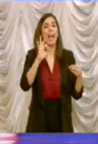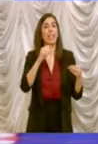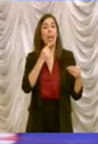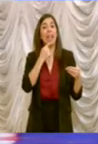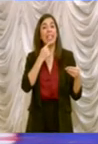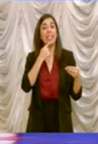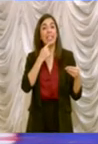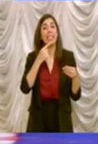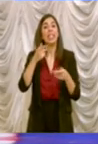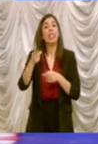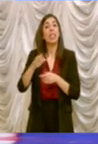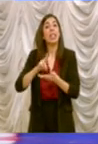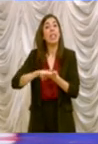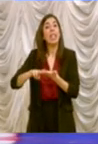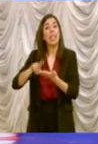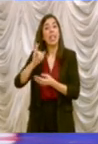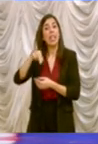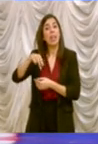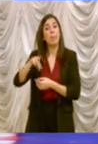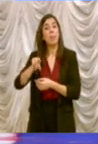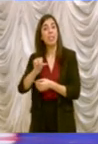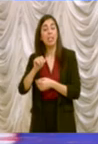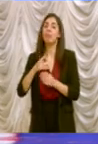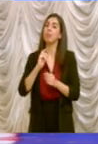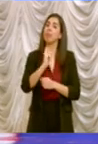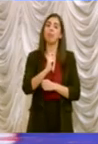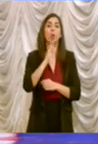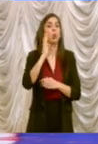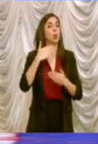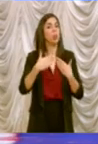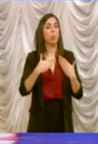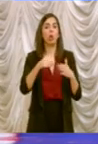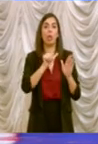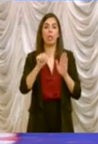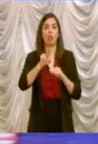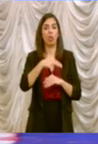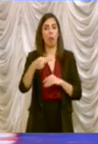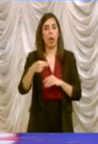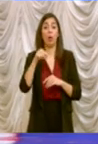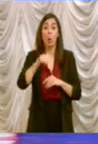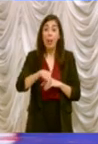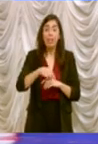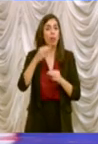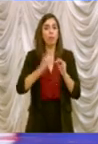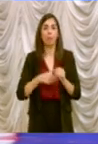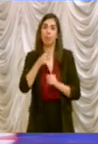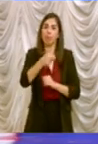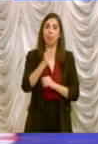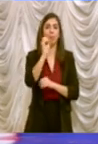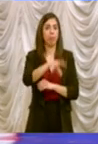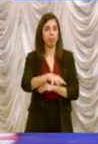separata dell'inps prevediamo 600 euro subito questa volta arriveranno subito perché semplicemente